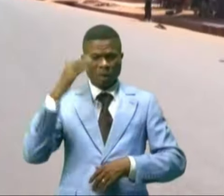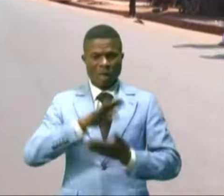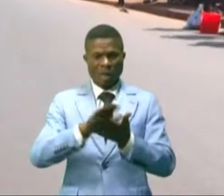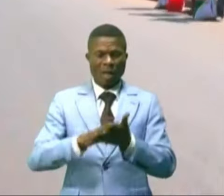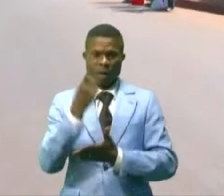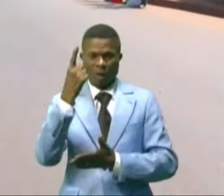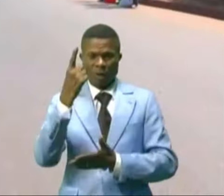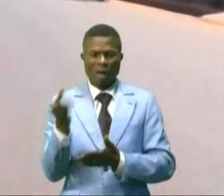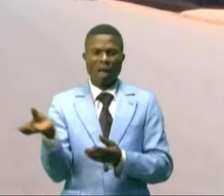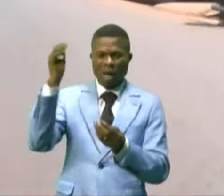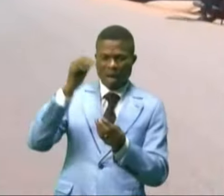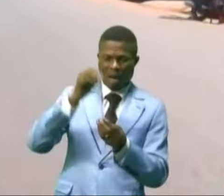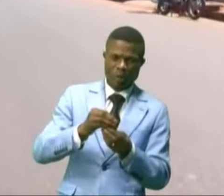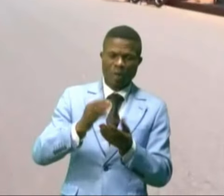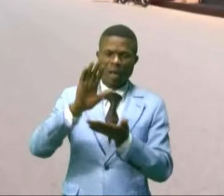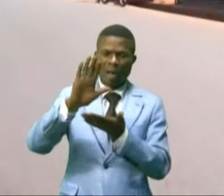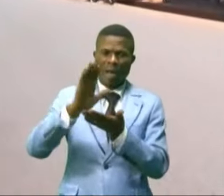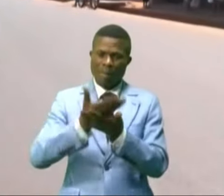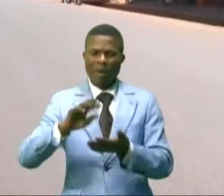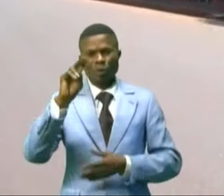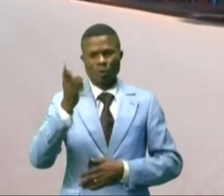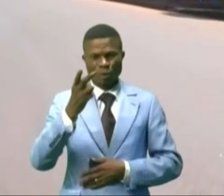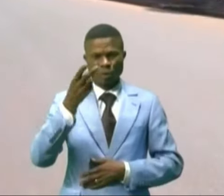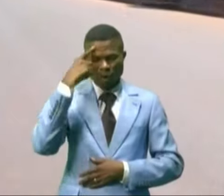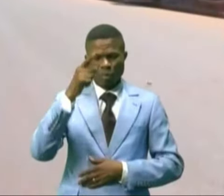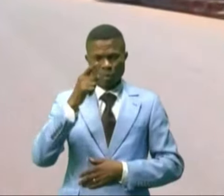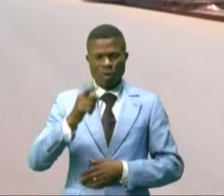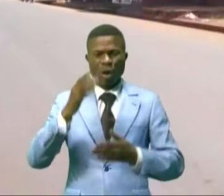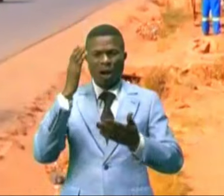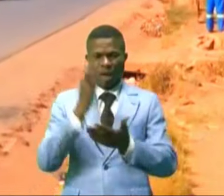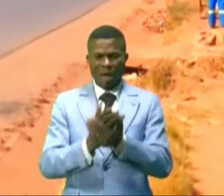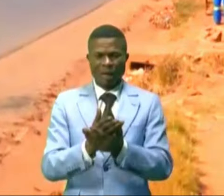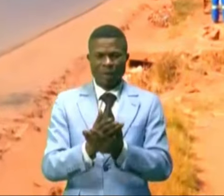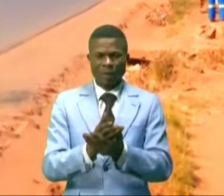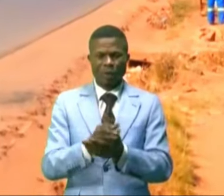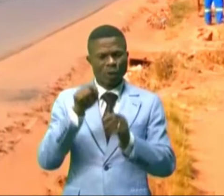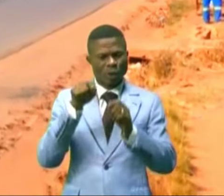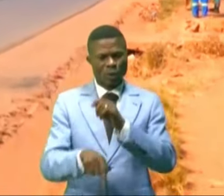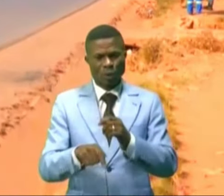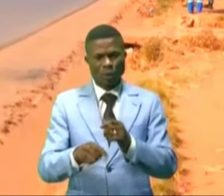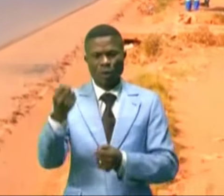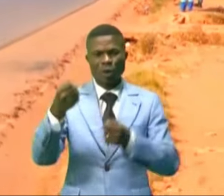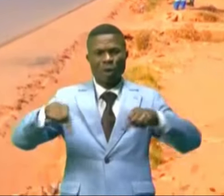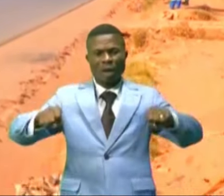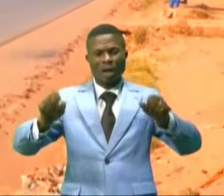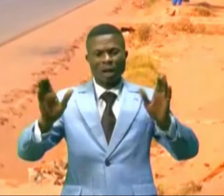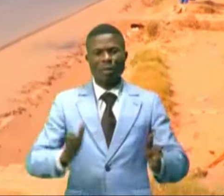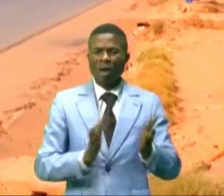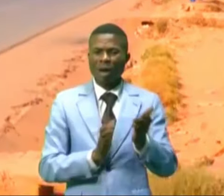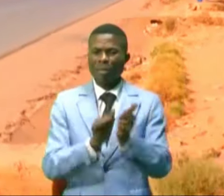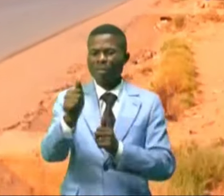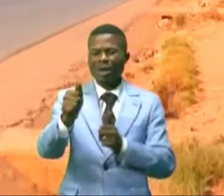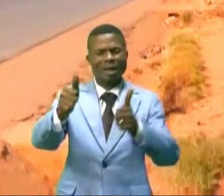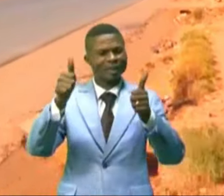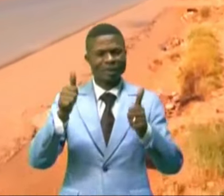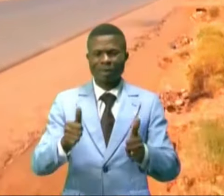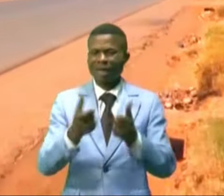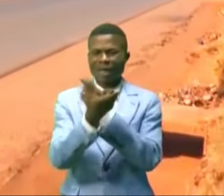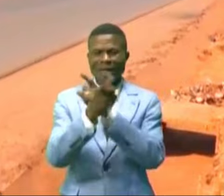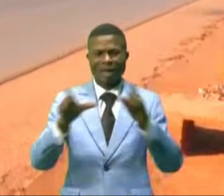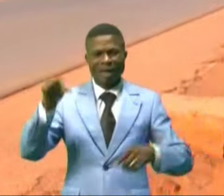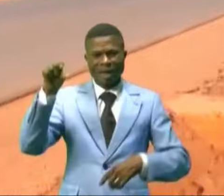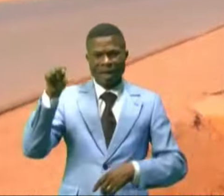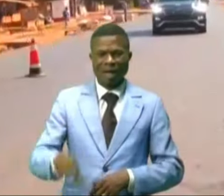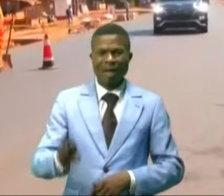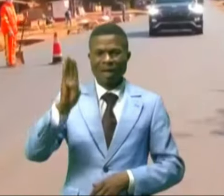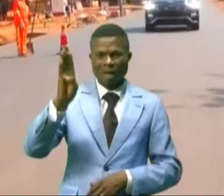qui reçoivent actuellement une seconde couche pour boucher les trous. Les automobilistes roulent désormais en toute quiétude. Au quartier Bongonga,